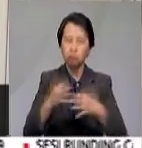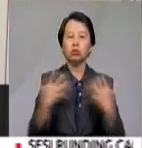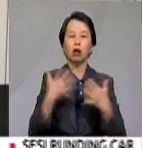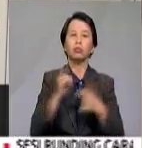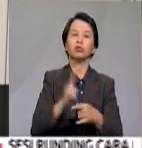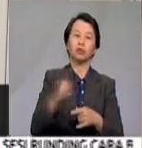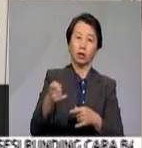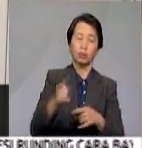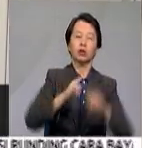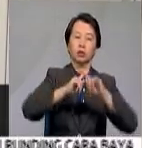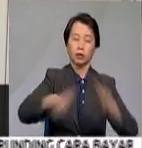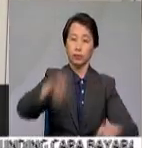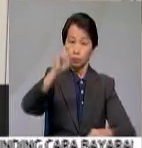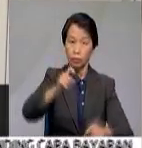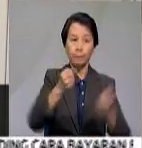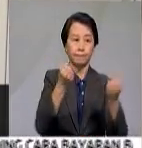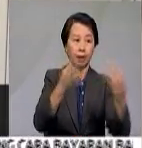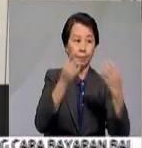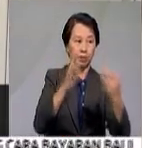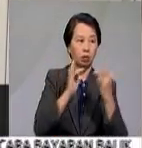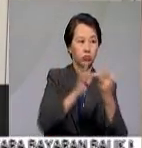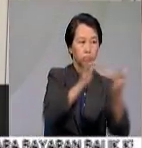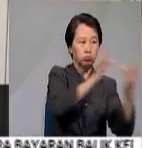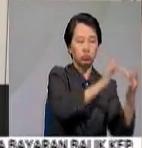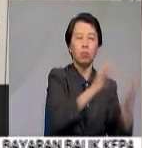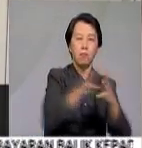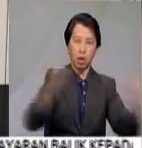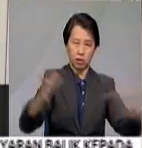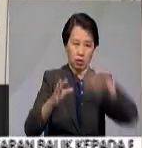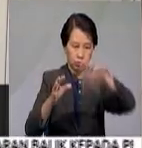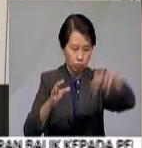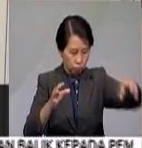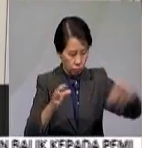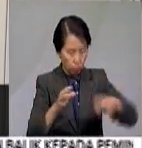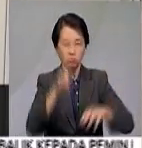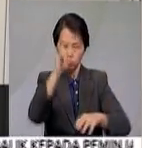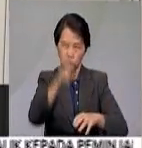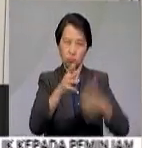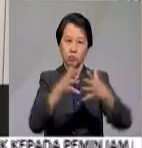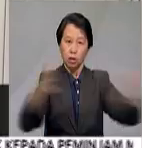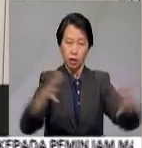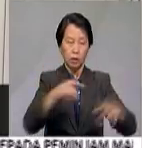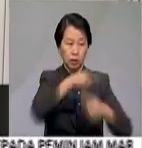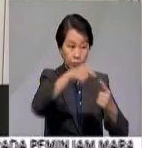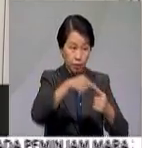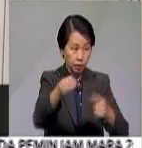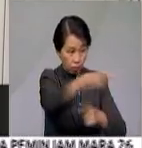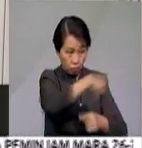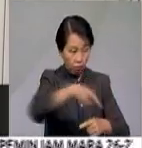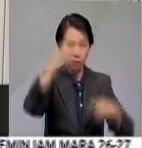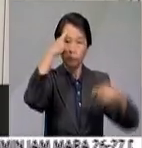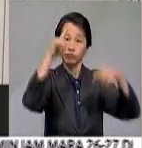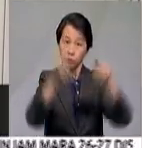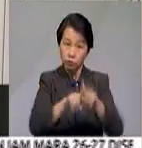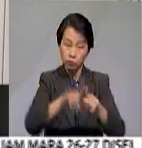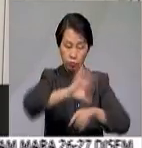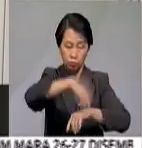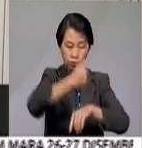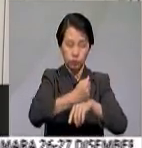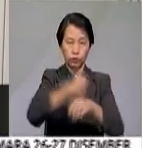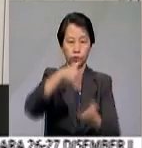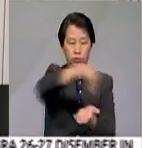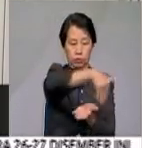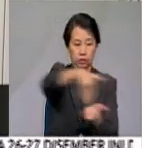Tetapi dia memerlukan lagi banyak rangkaian. Jadi bila kita bersetuju untuk menubuhkan pusat